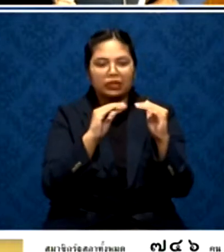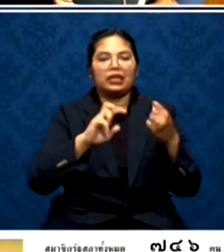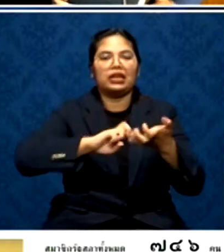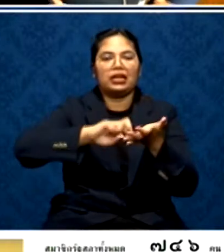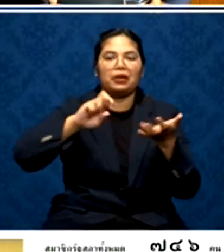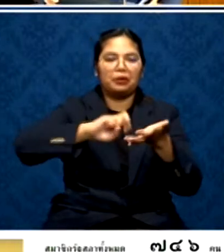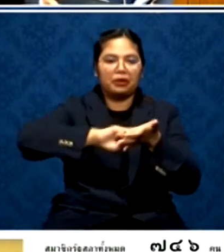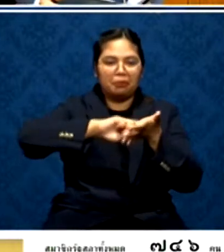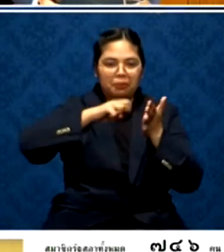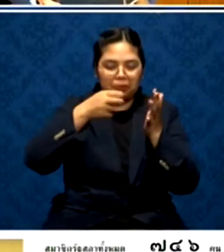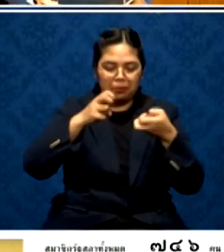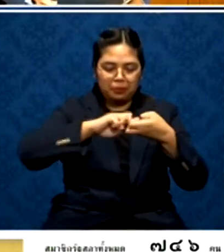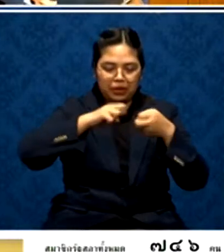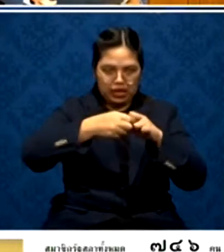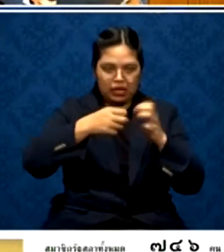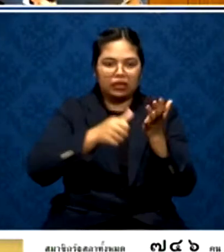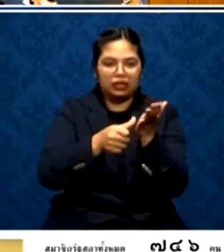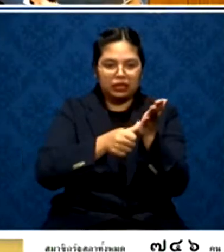ท่านประธานรัฐสภาที่เคาร